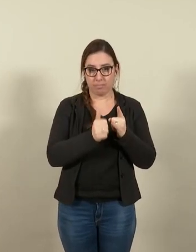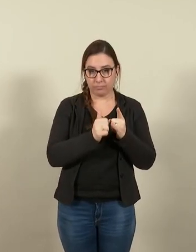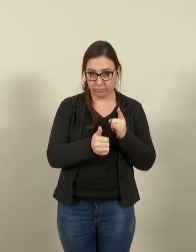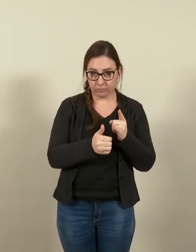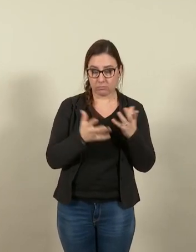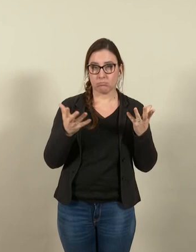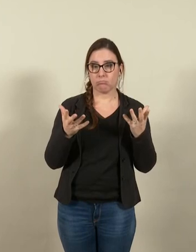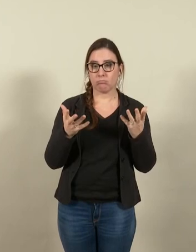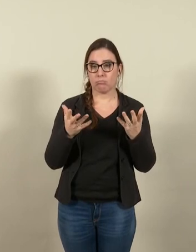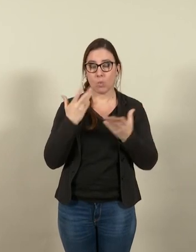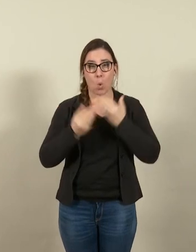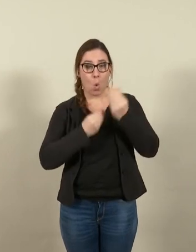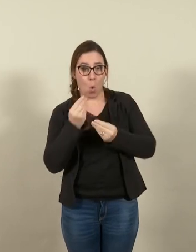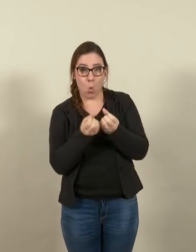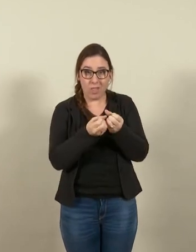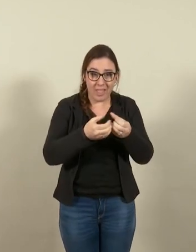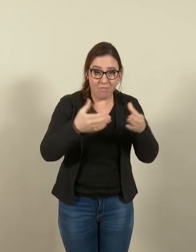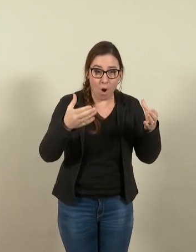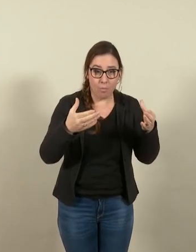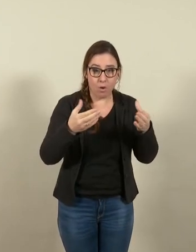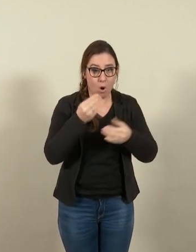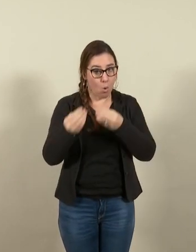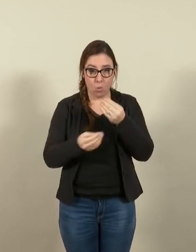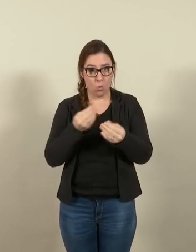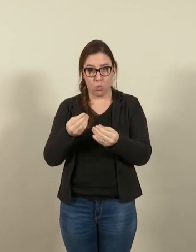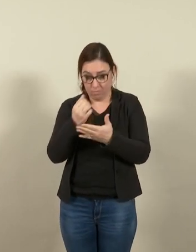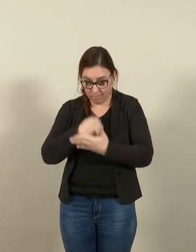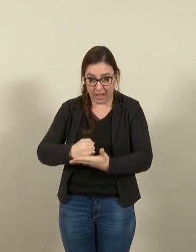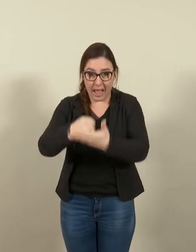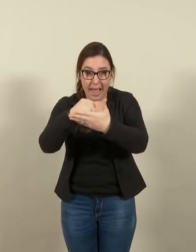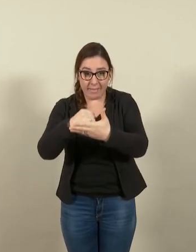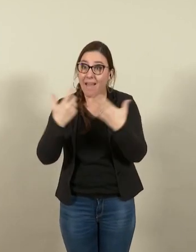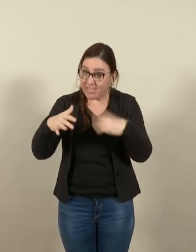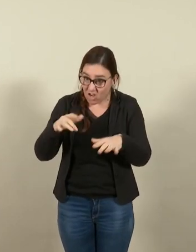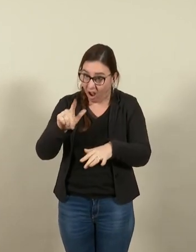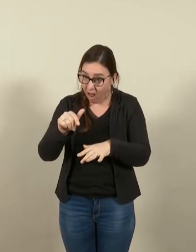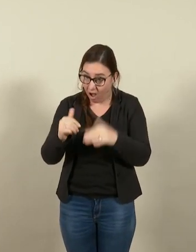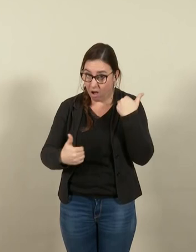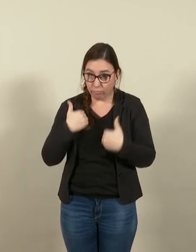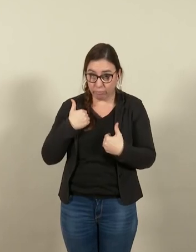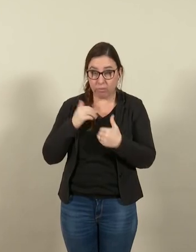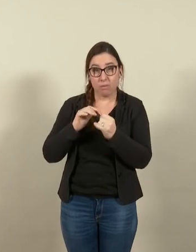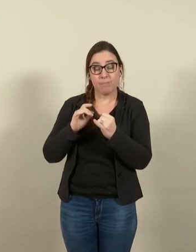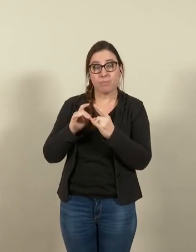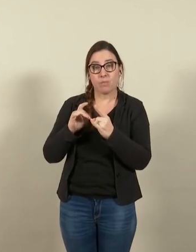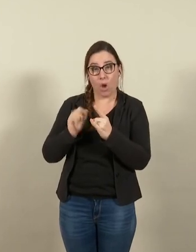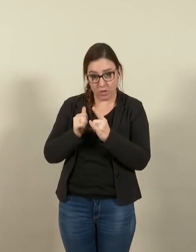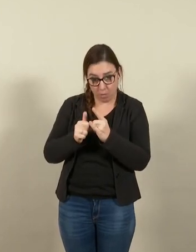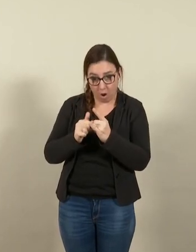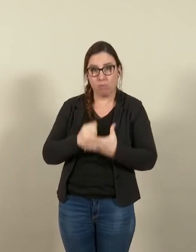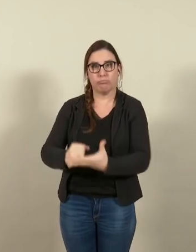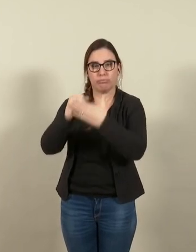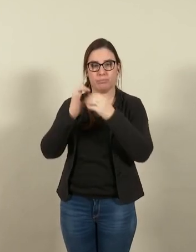où soit les développer soit aider ceux qui en ont déjà et deuxièmement une